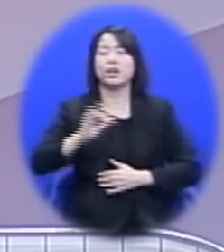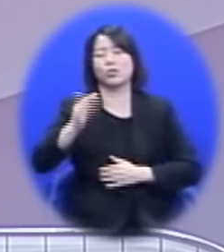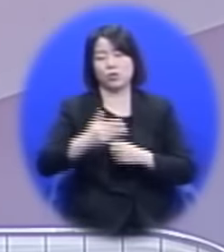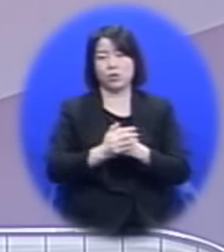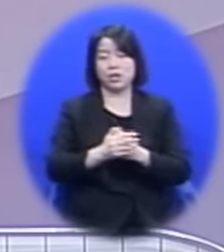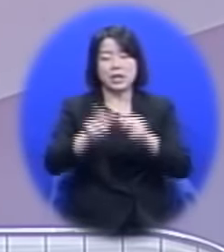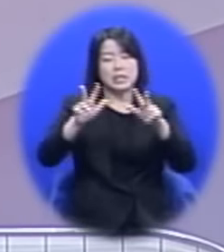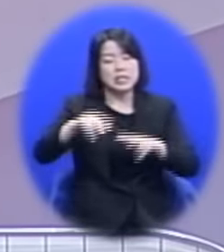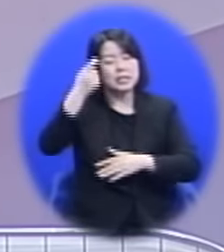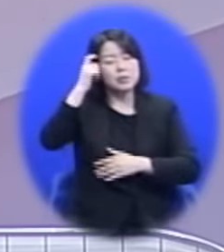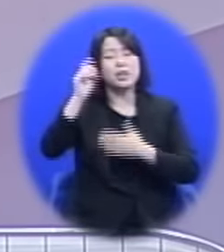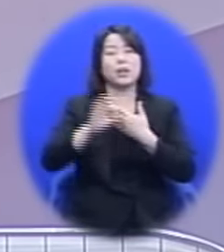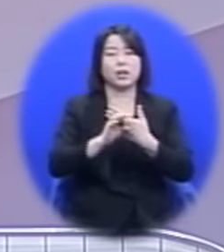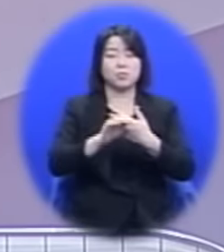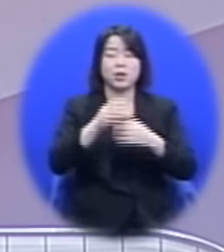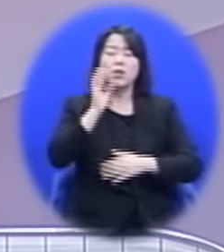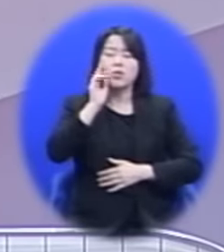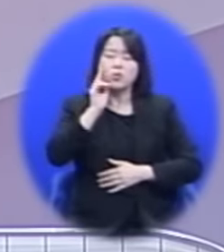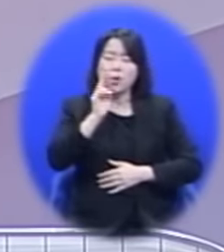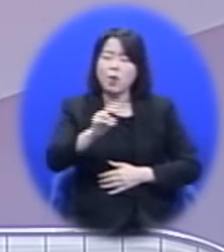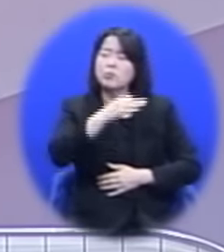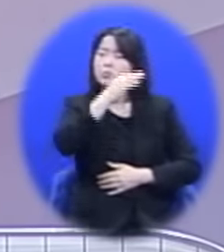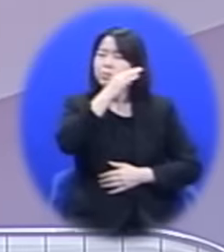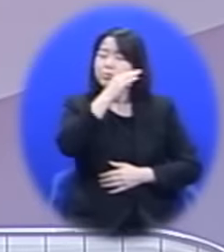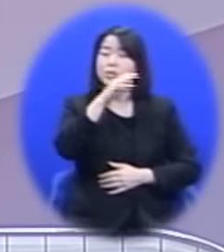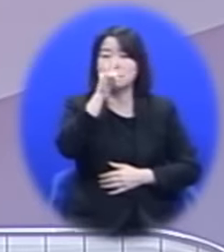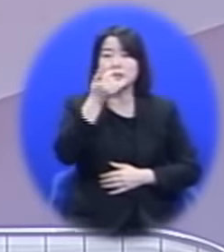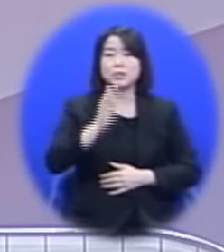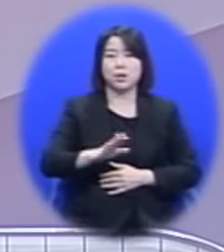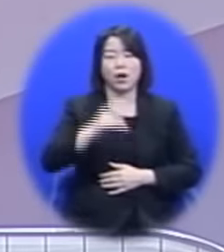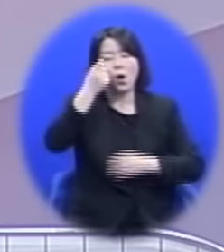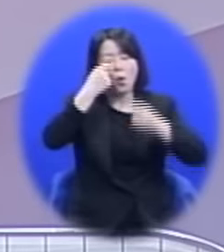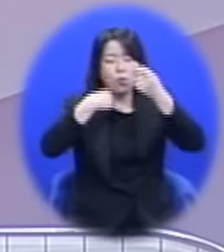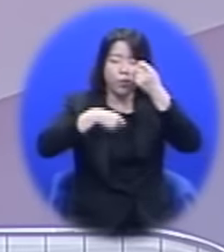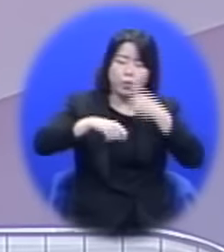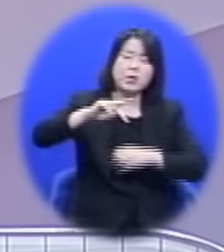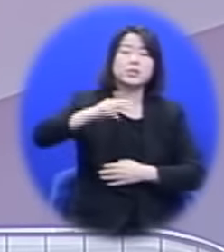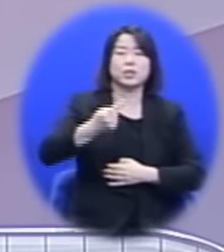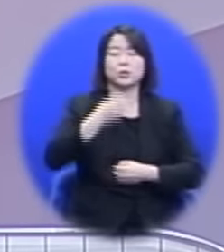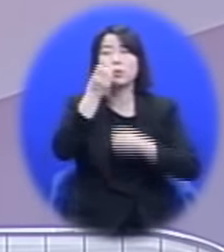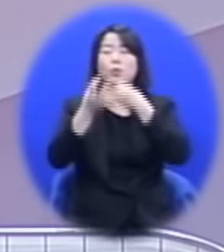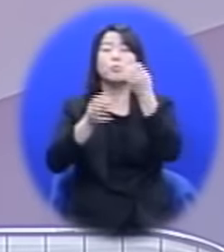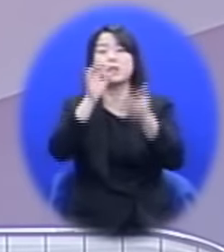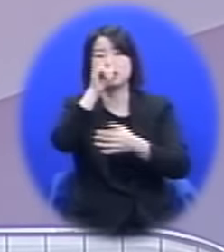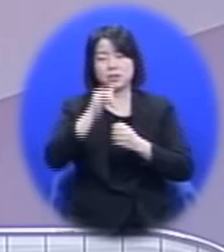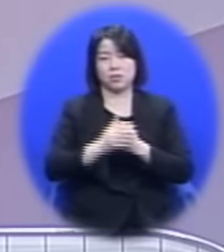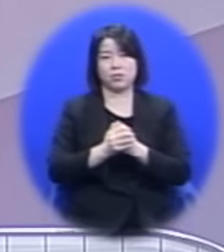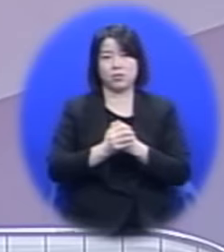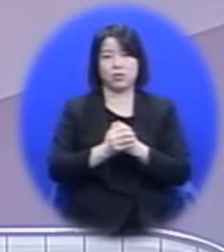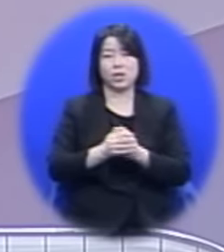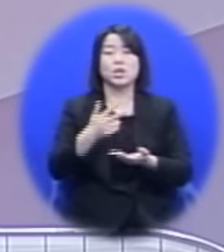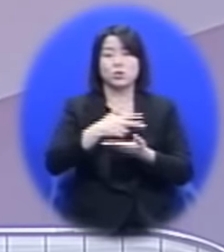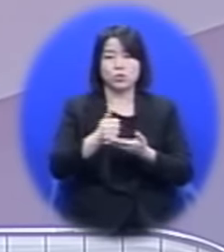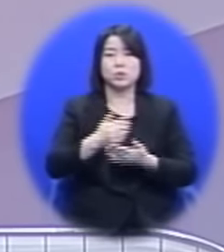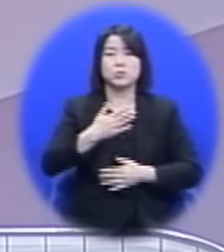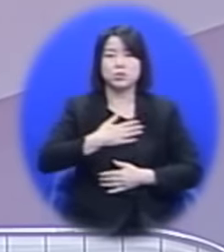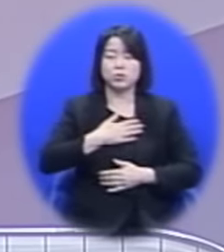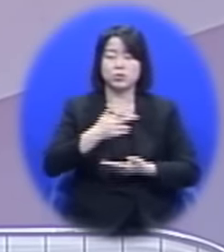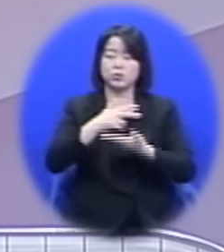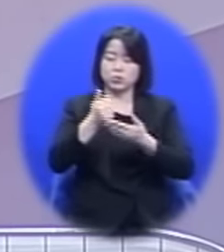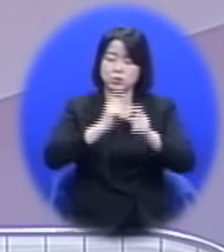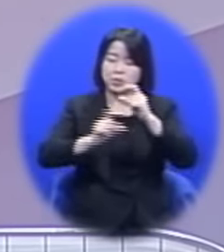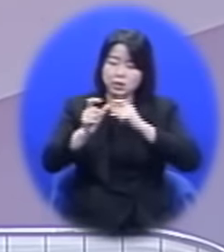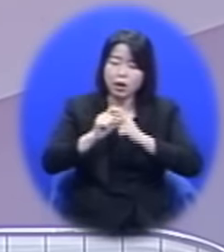지금 생각하면 너무 부끄럽지만 울면서라도 고백을 했습니다. 주님, 저는 주님을 더